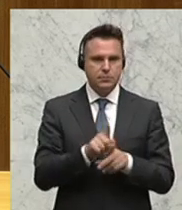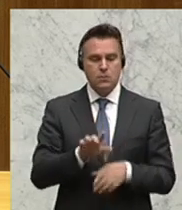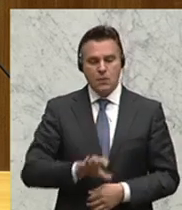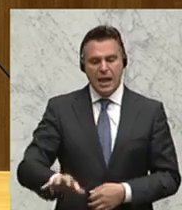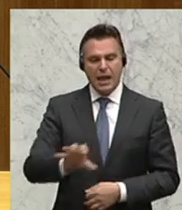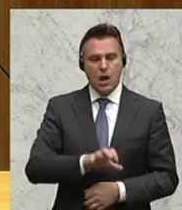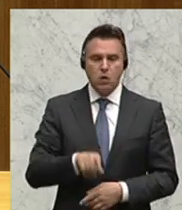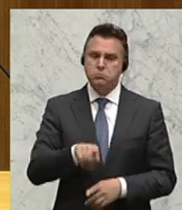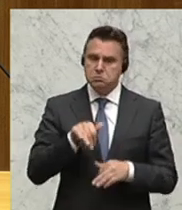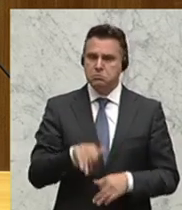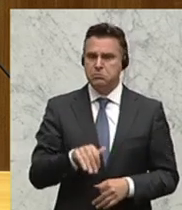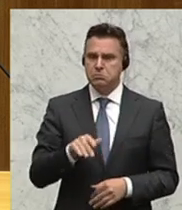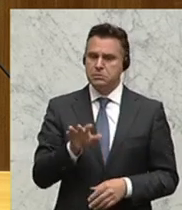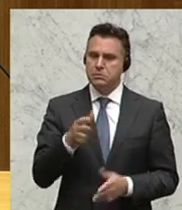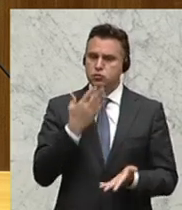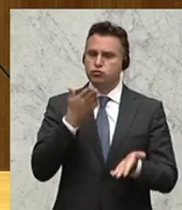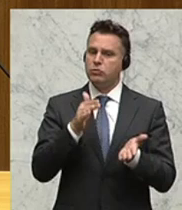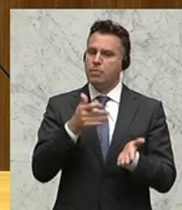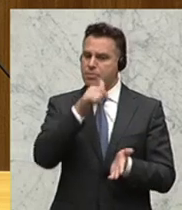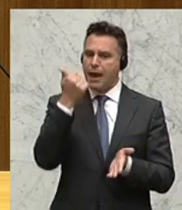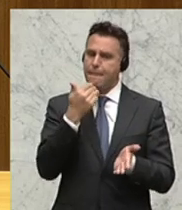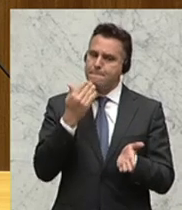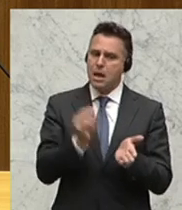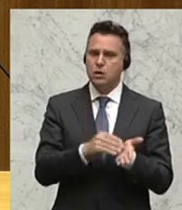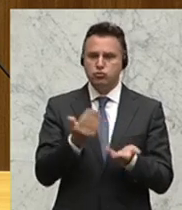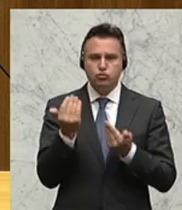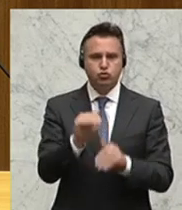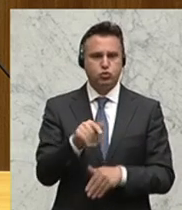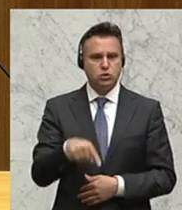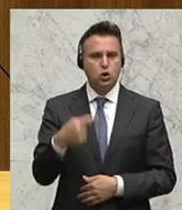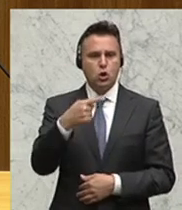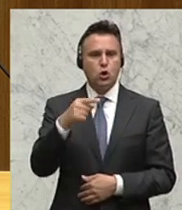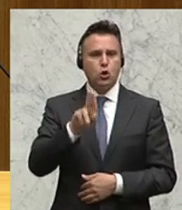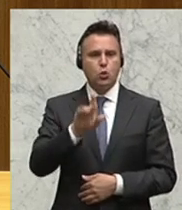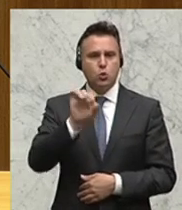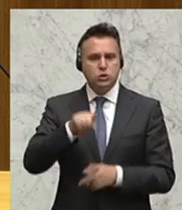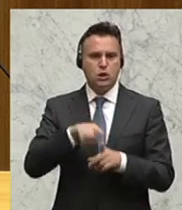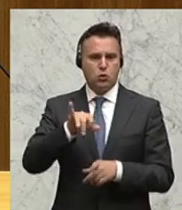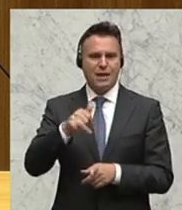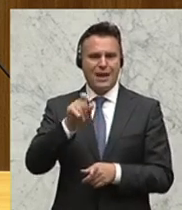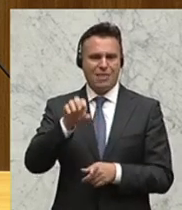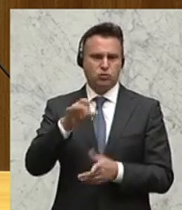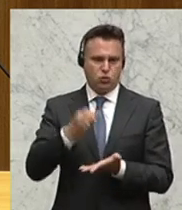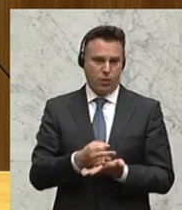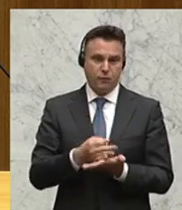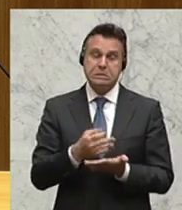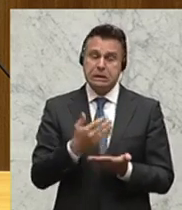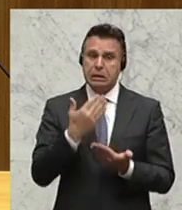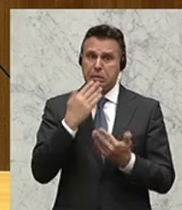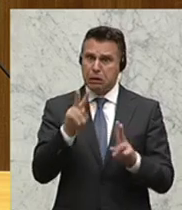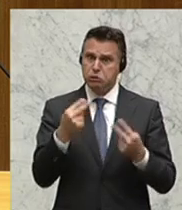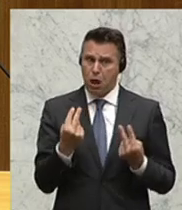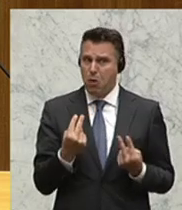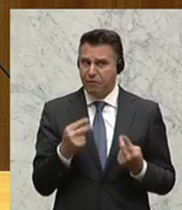geografische Ursprungsbezeichnung gibt, also einen Schutz für den Uhudler in der Region Güssing und Jennersdorf. Herzlichen Dank für die Aufmerksamkeit. Es ist eine